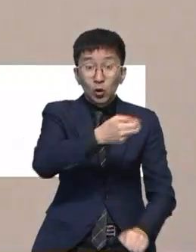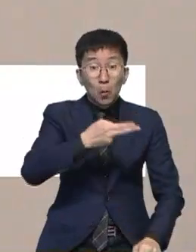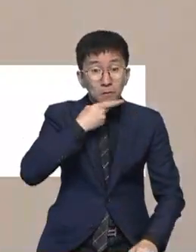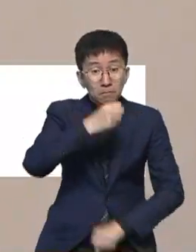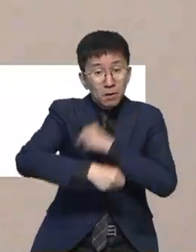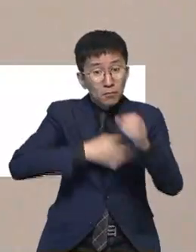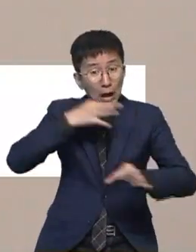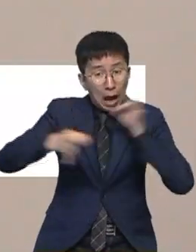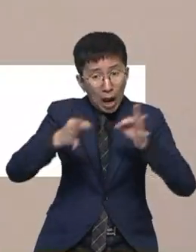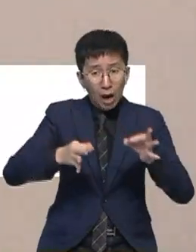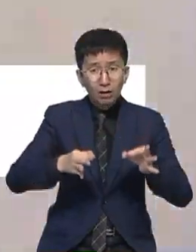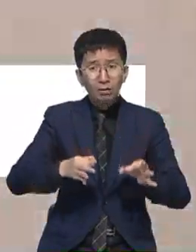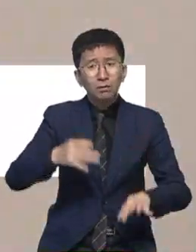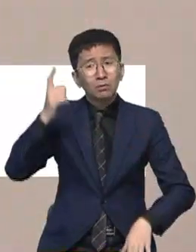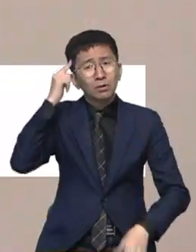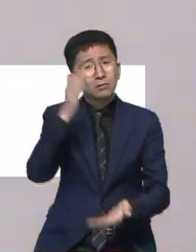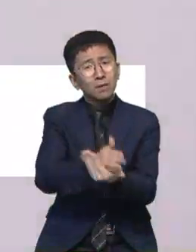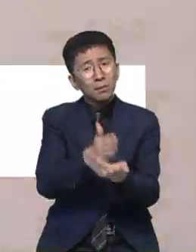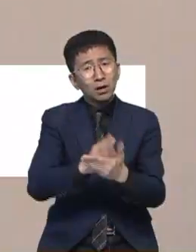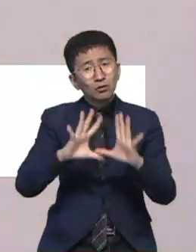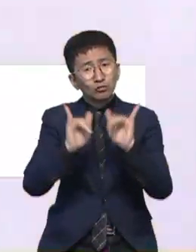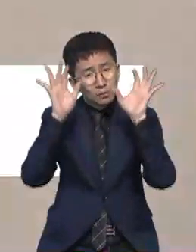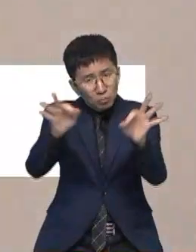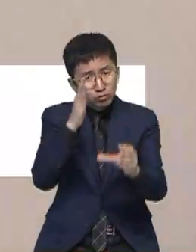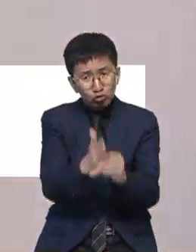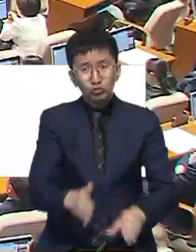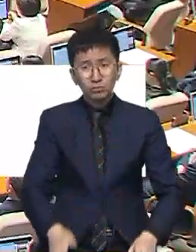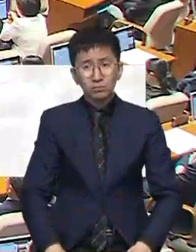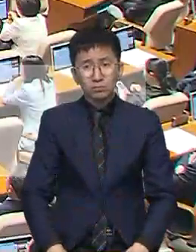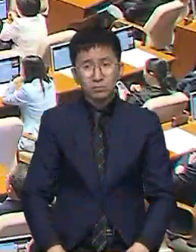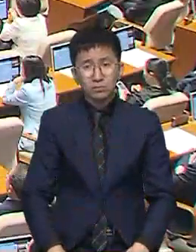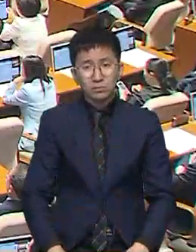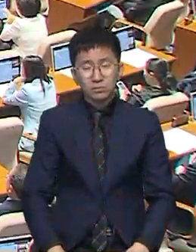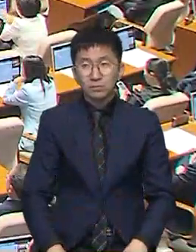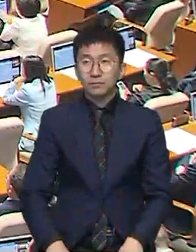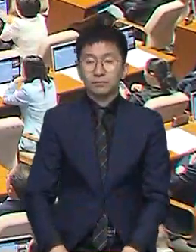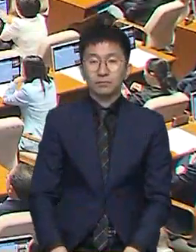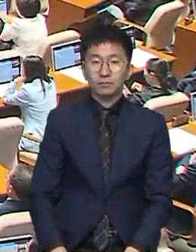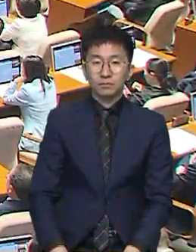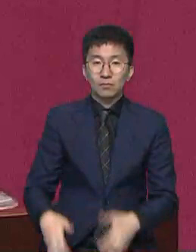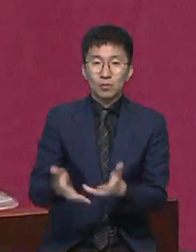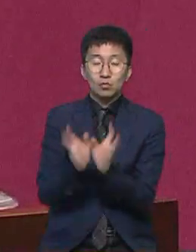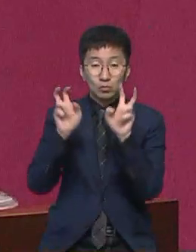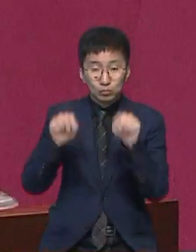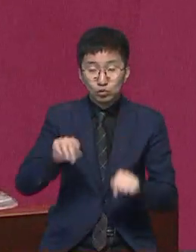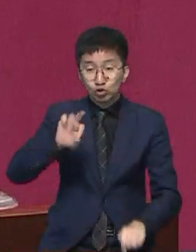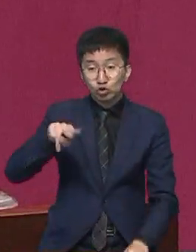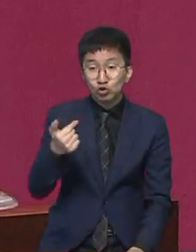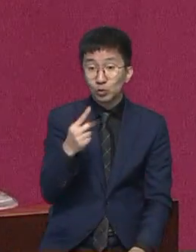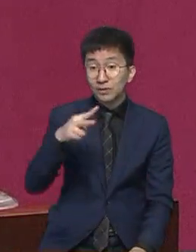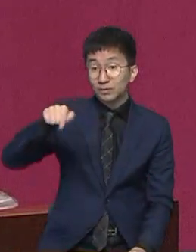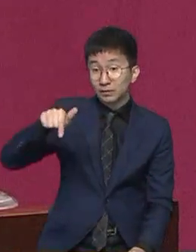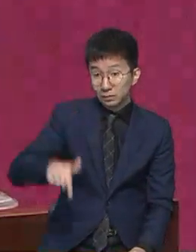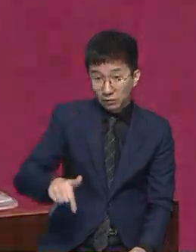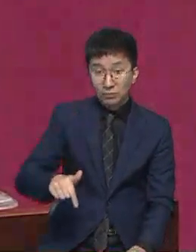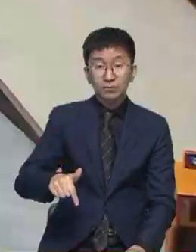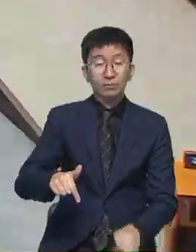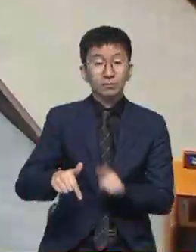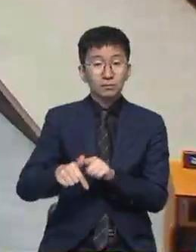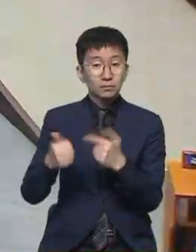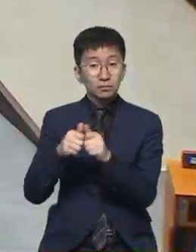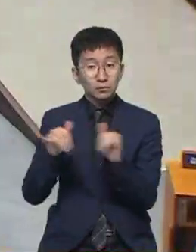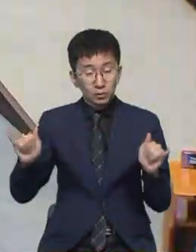좀 그만하십시오. 국민이 지켜보고 있습니다. 무소속 윤관석 의원이 전당대회 돈봉투 수수